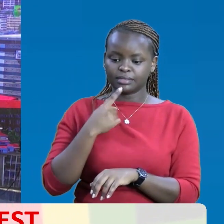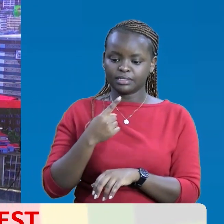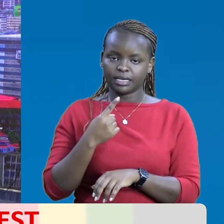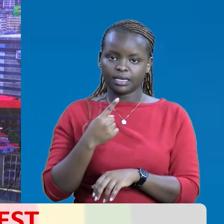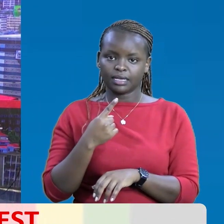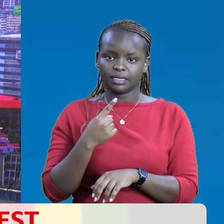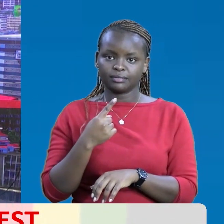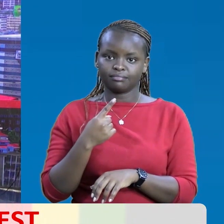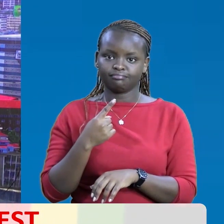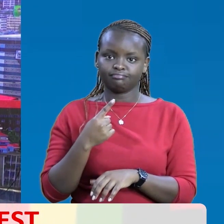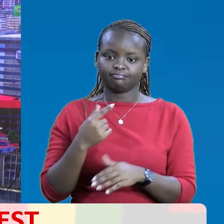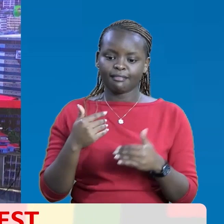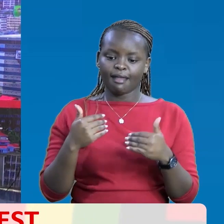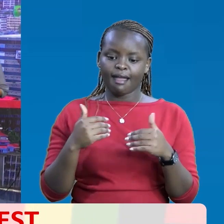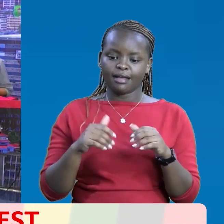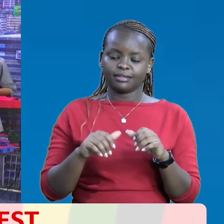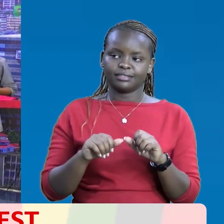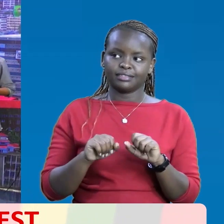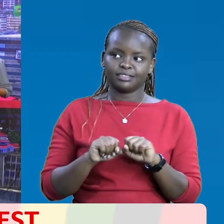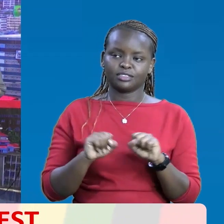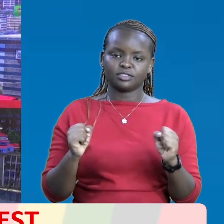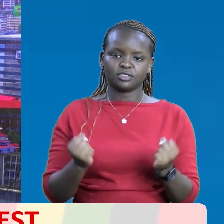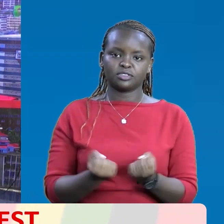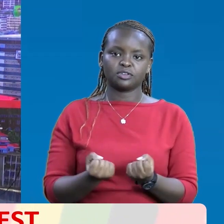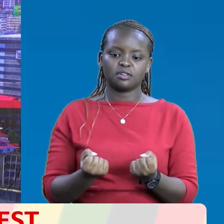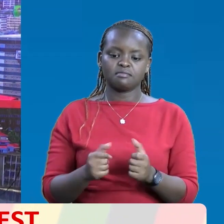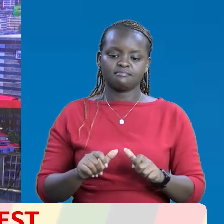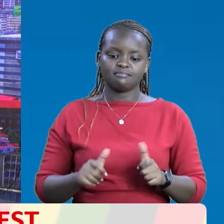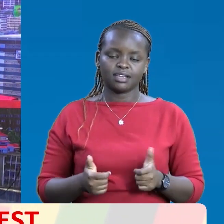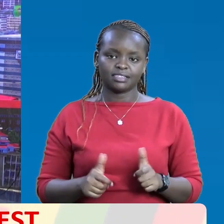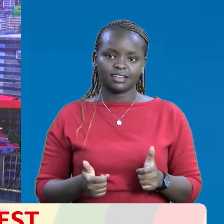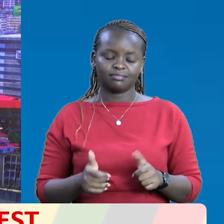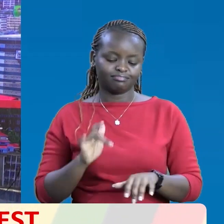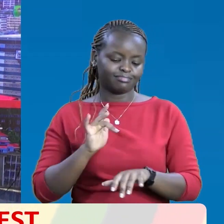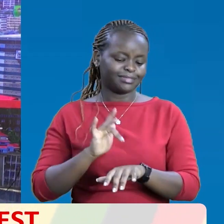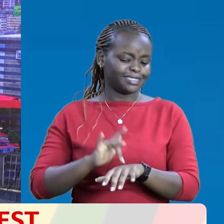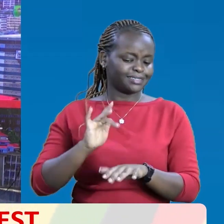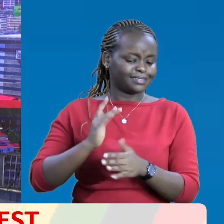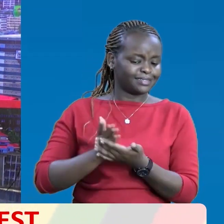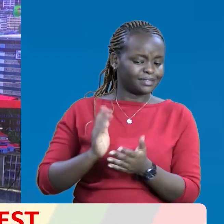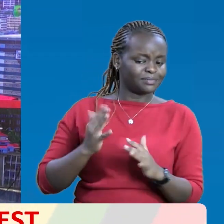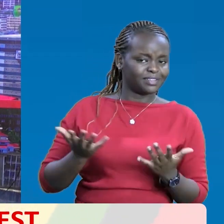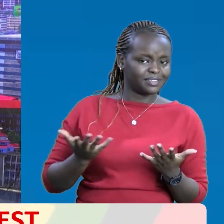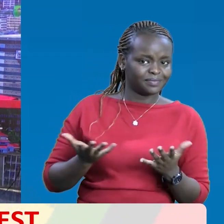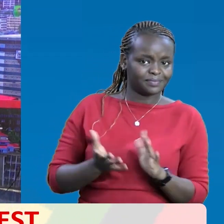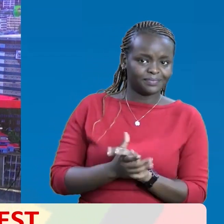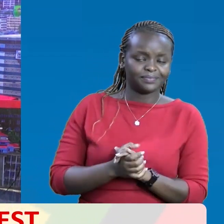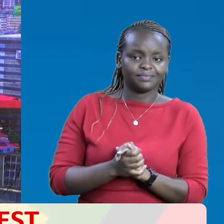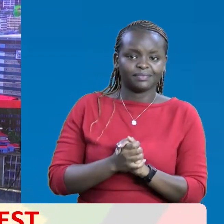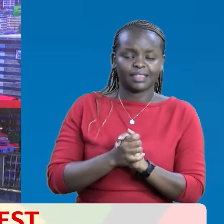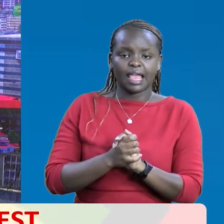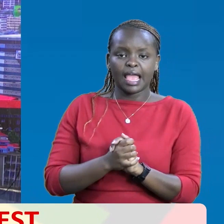Ukisema na story ya social media, by the way hii nayo nimekuzamana kwa sababu by the way